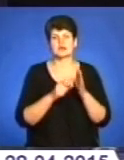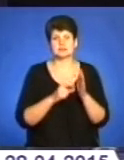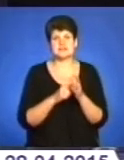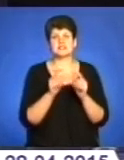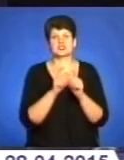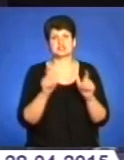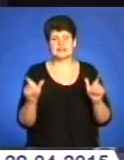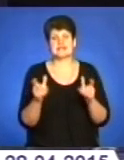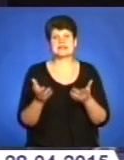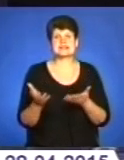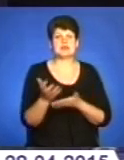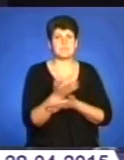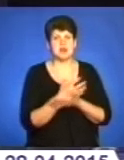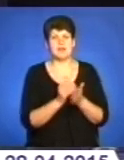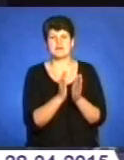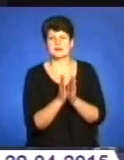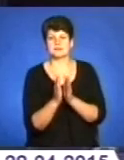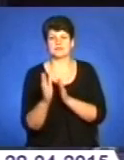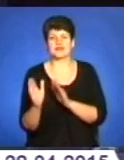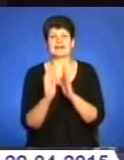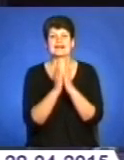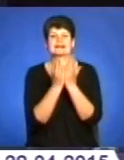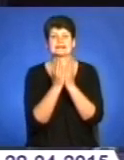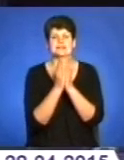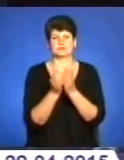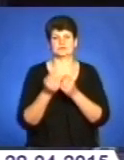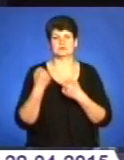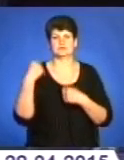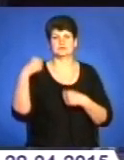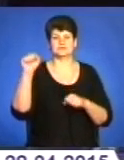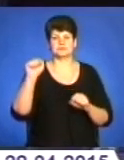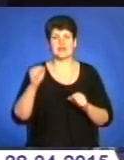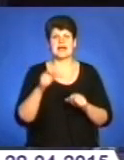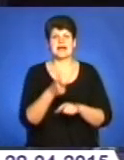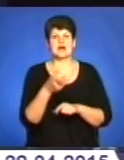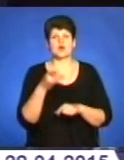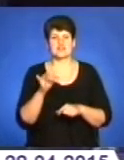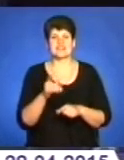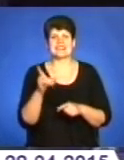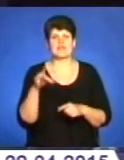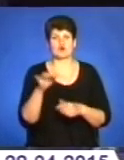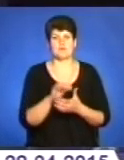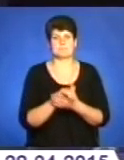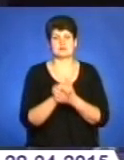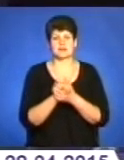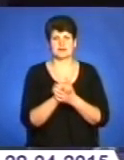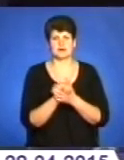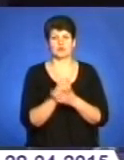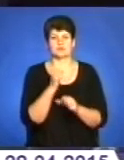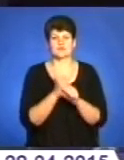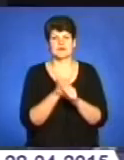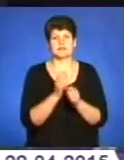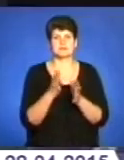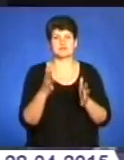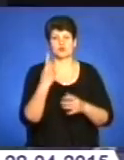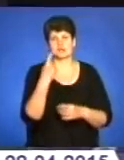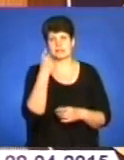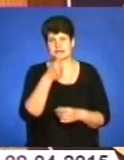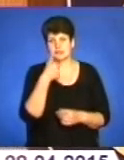зібрали, систематизували та оформили книгу «Звитяги героїв Євромайдану». Працювали більше року, бачили роботу наші